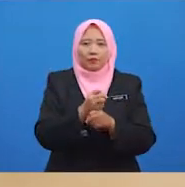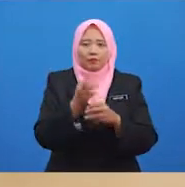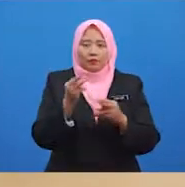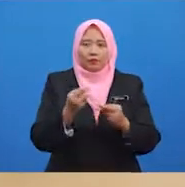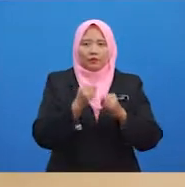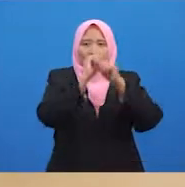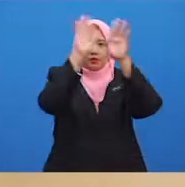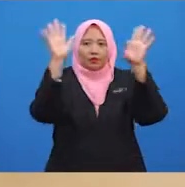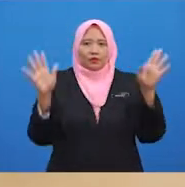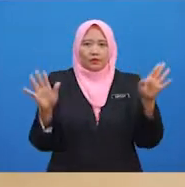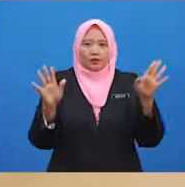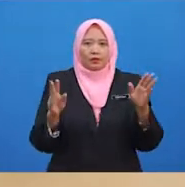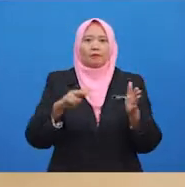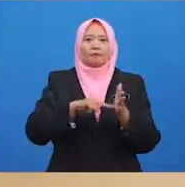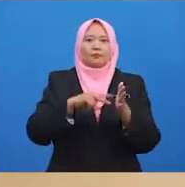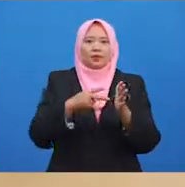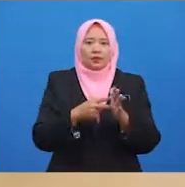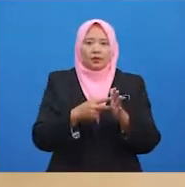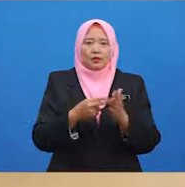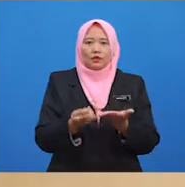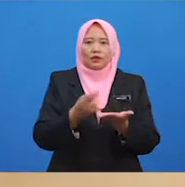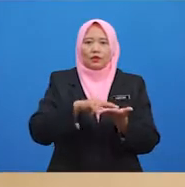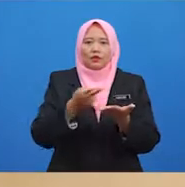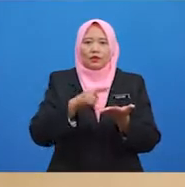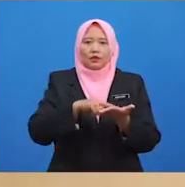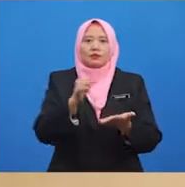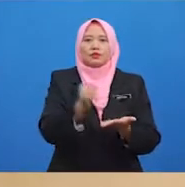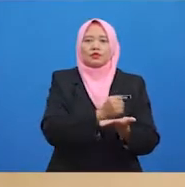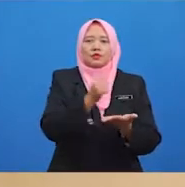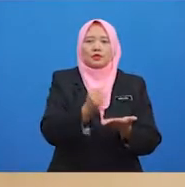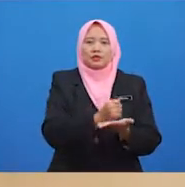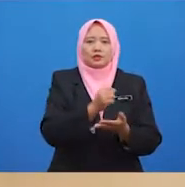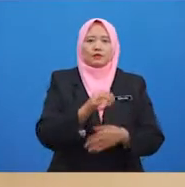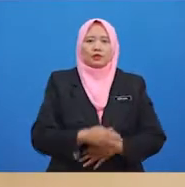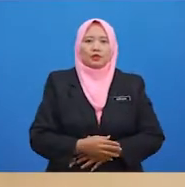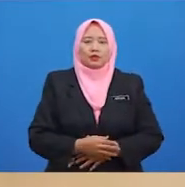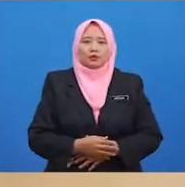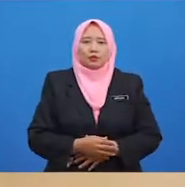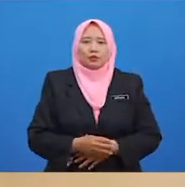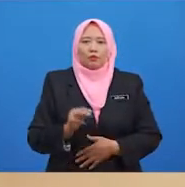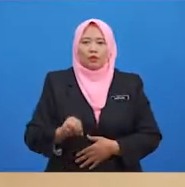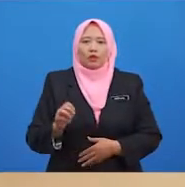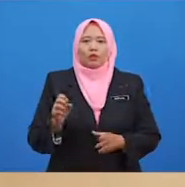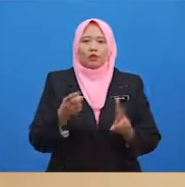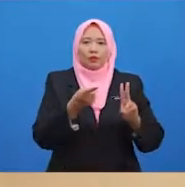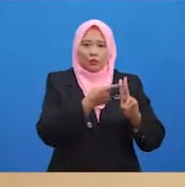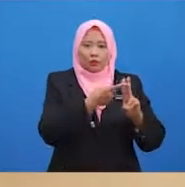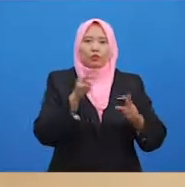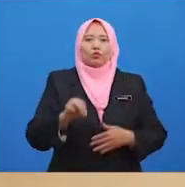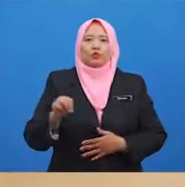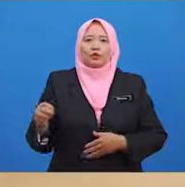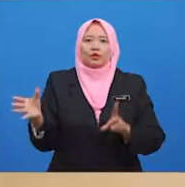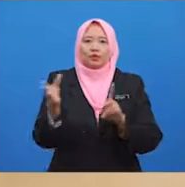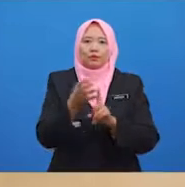setiap rangkap sajak dengan jelas. Kedua, murid dapat menyatakan satu tema dan